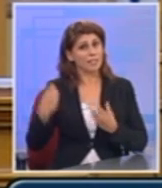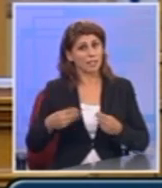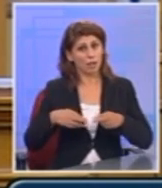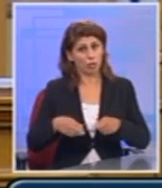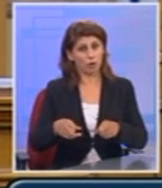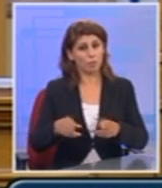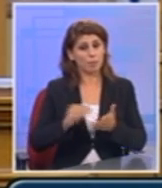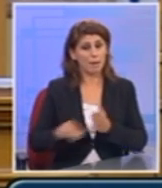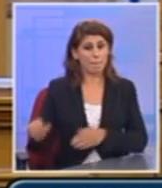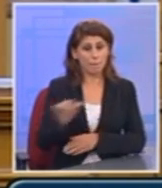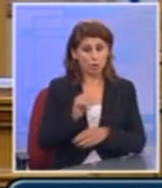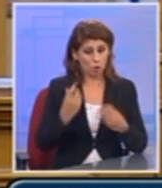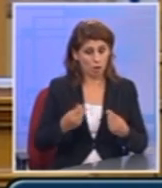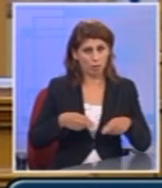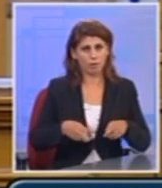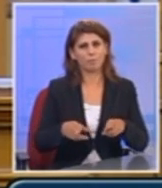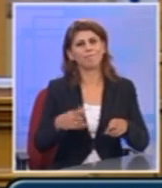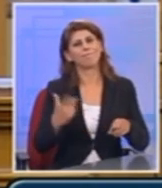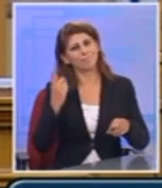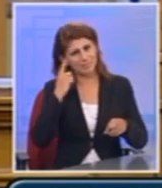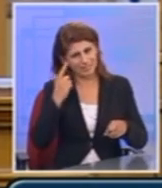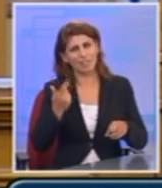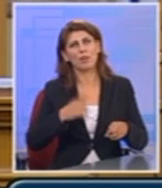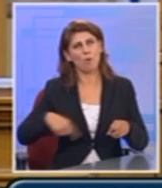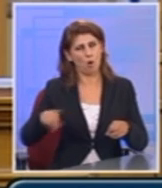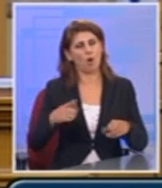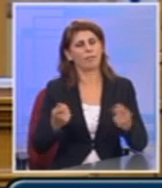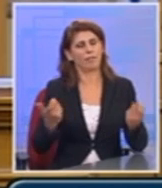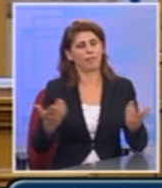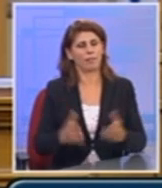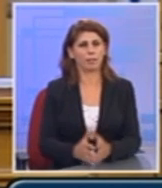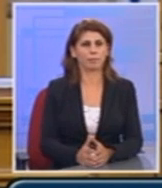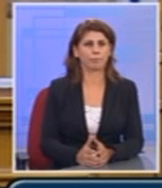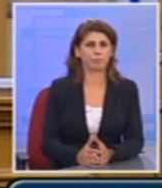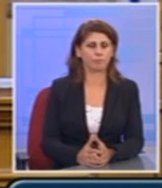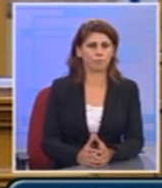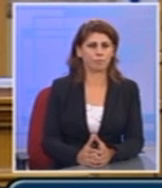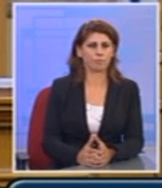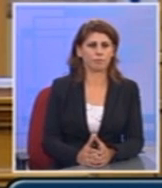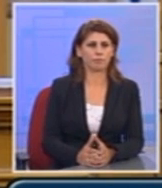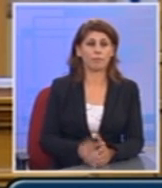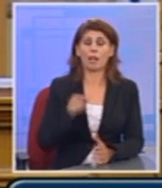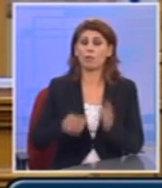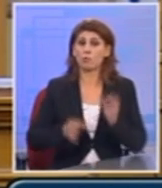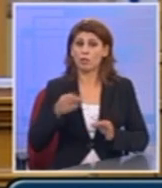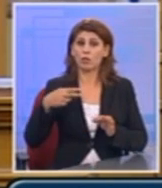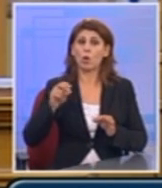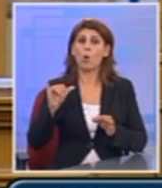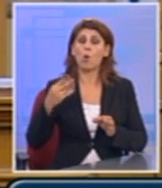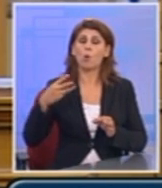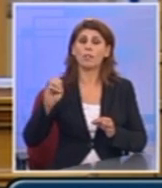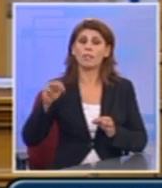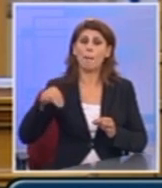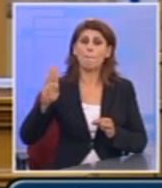επανέρθει σε αυτό τον καλό δρόμο καταλαβαίνουμε όλοι τι θα συμβεί αυτό που συζητεί και στο λουξεμβούργο